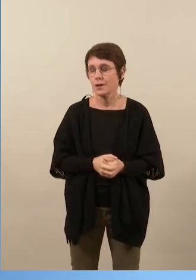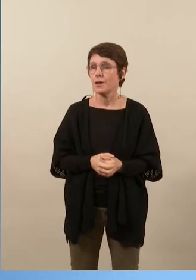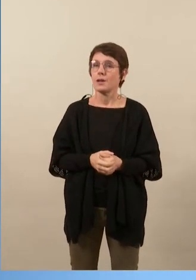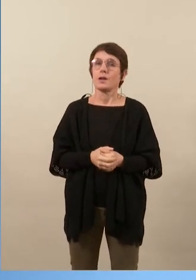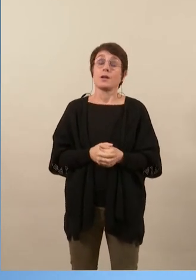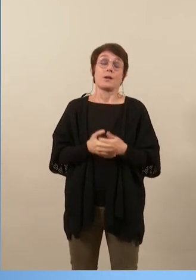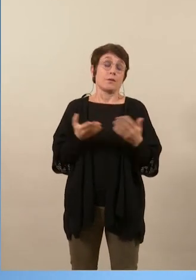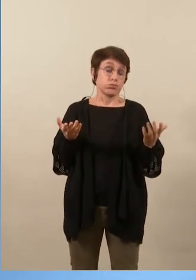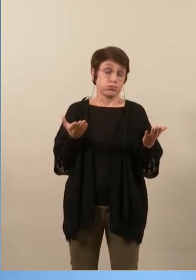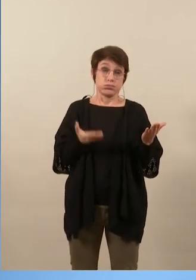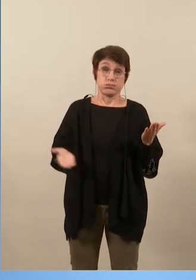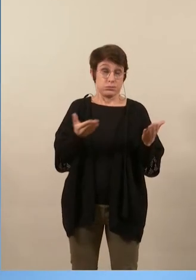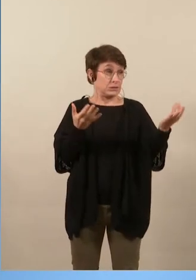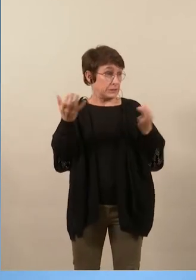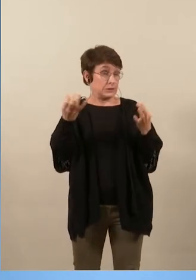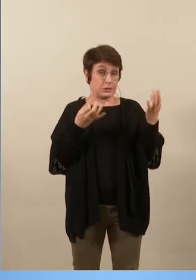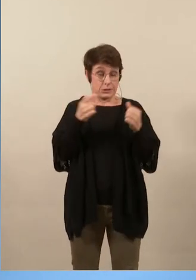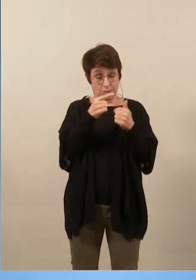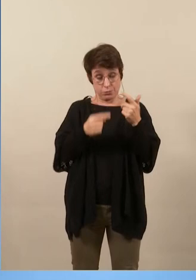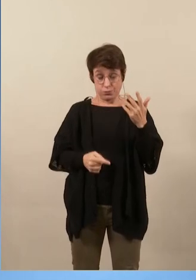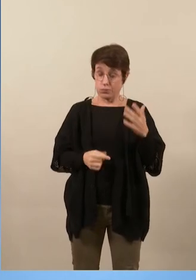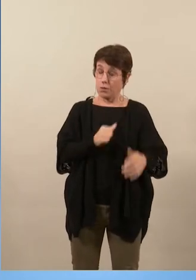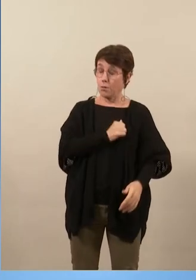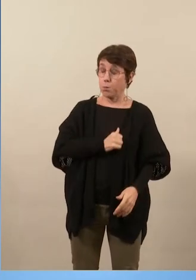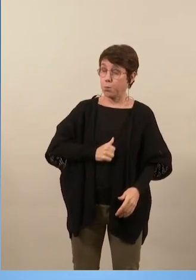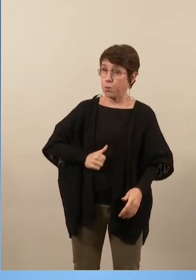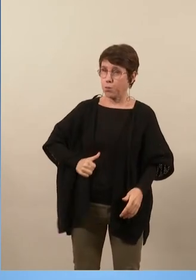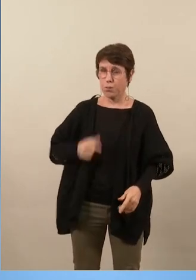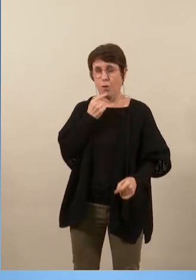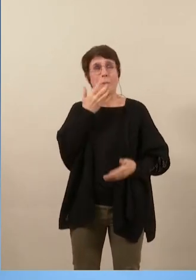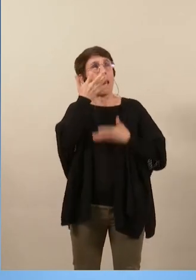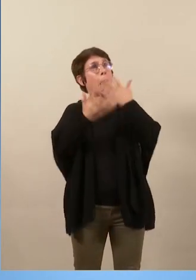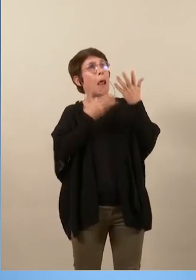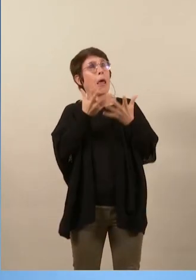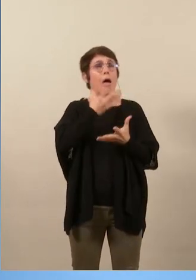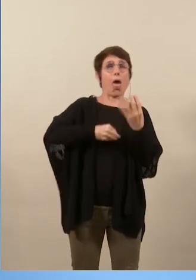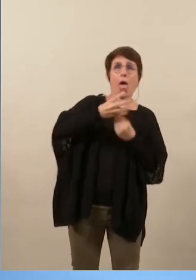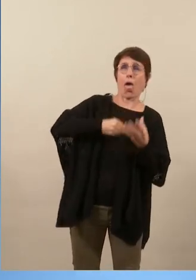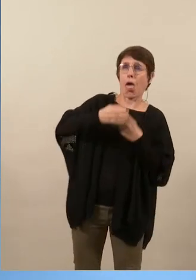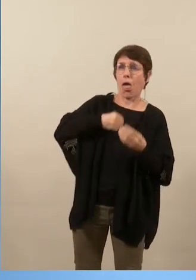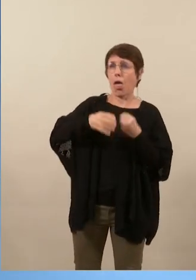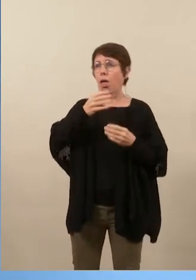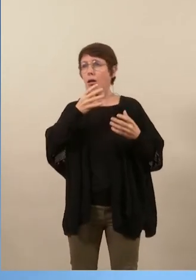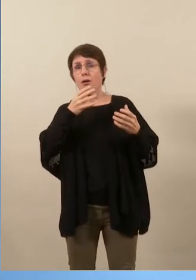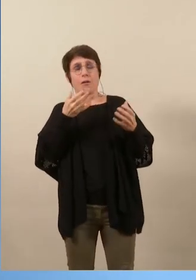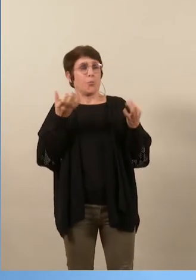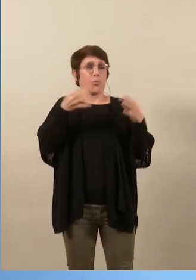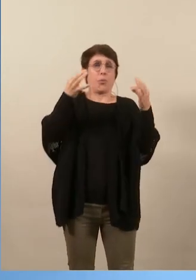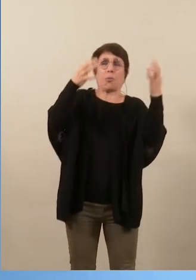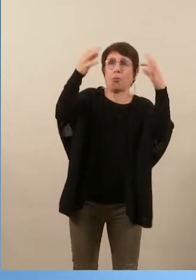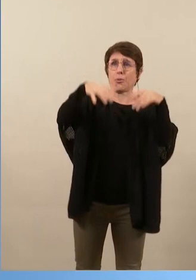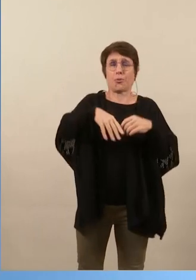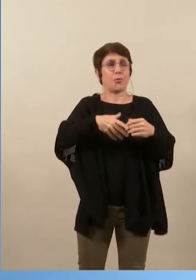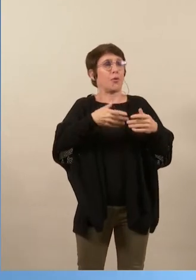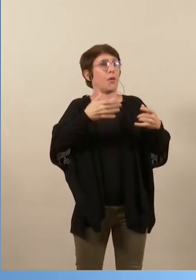euh j'ai entendu des mots assez assez durs hein salmigondi verbiage propagande grossière verb verbiillage plusieurs fois évidemment